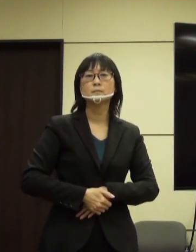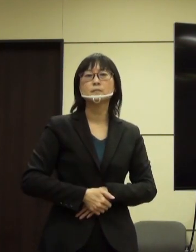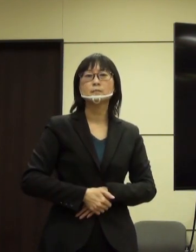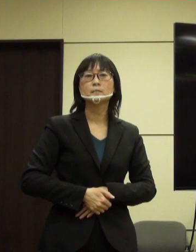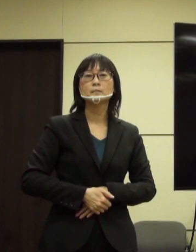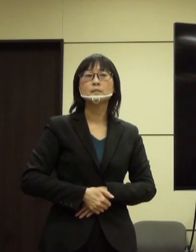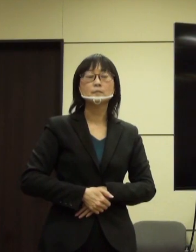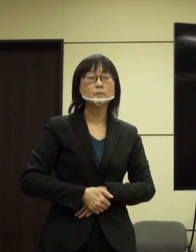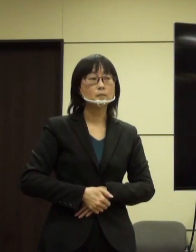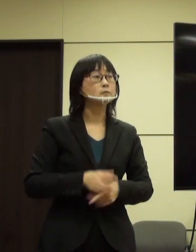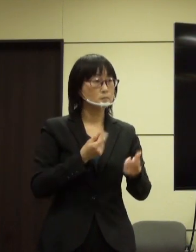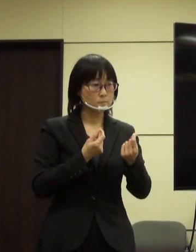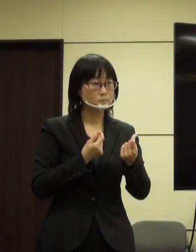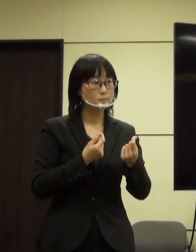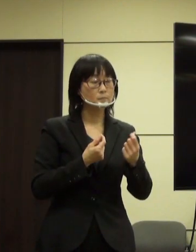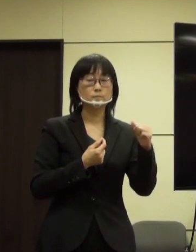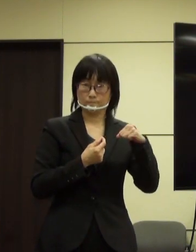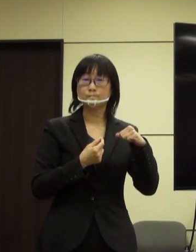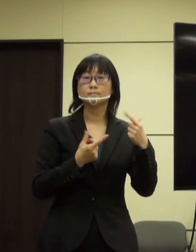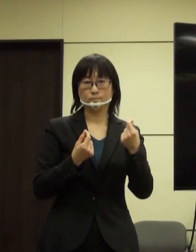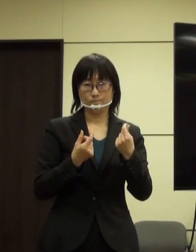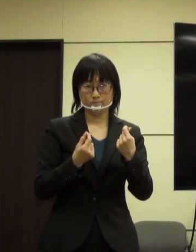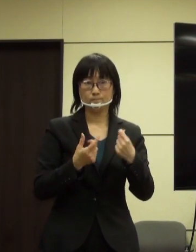2日これはいいですねはい